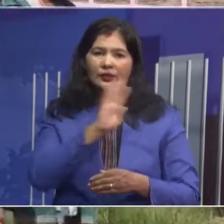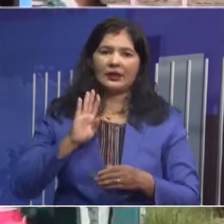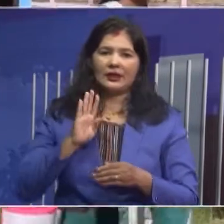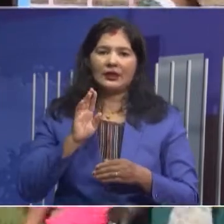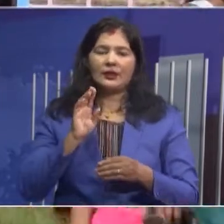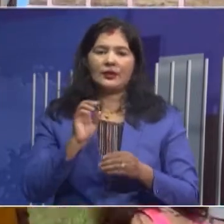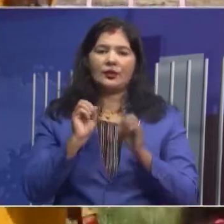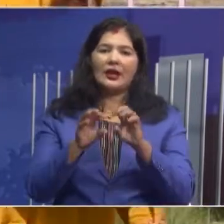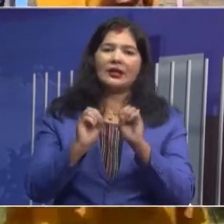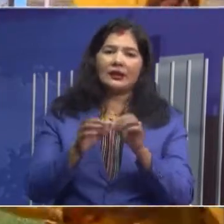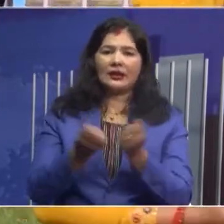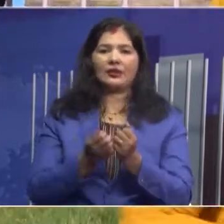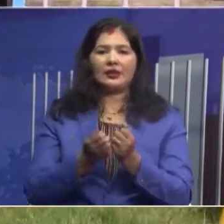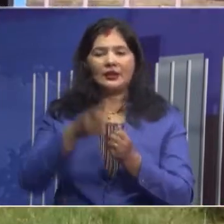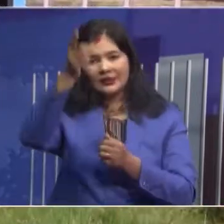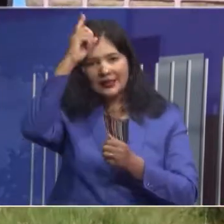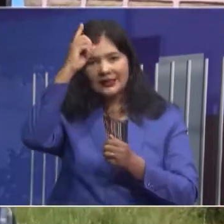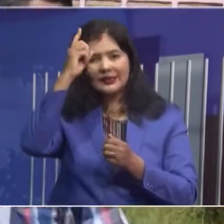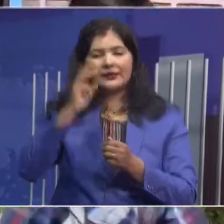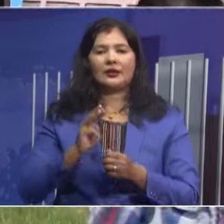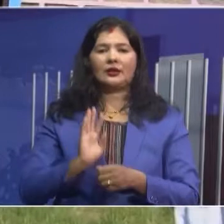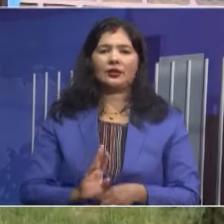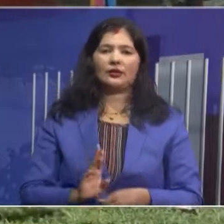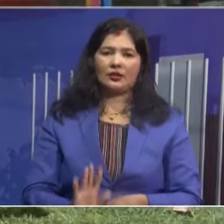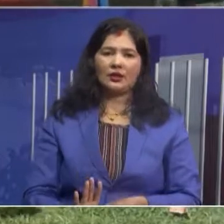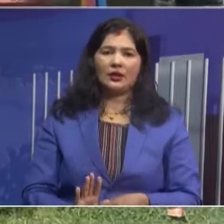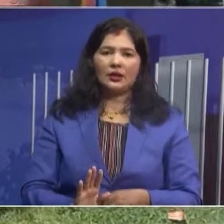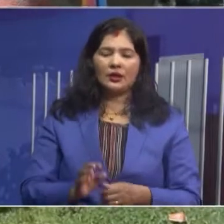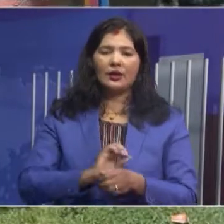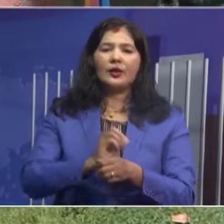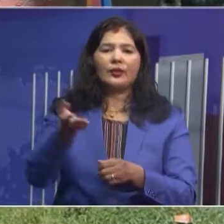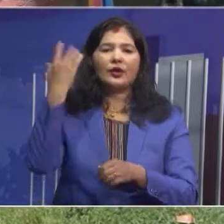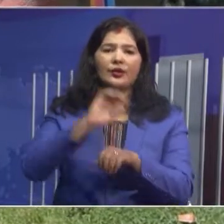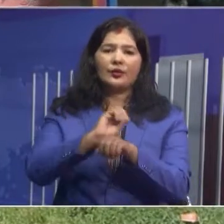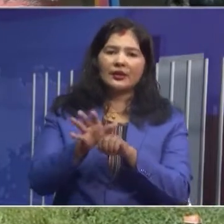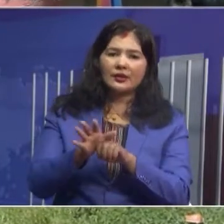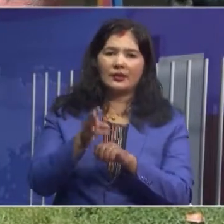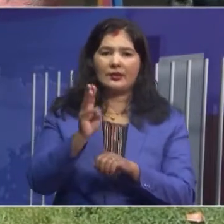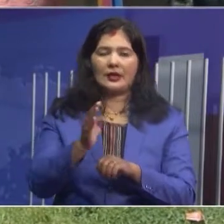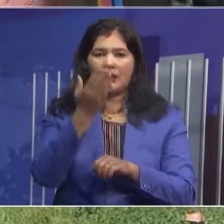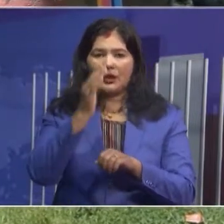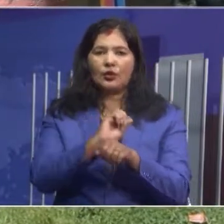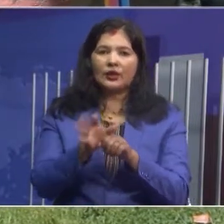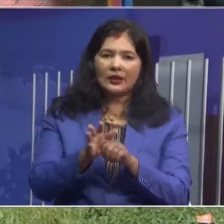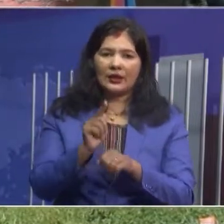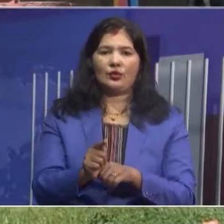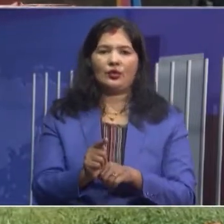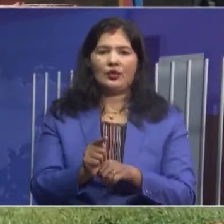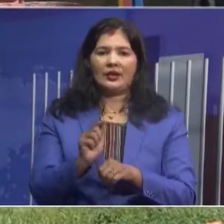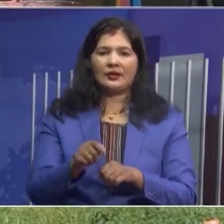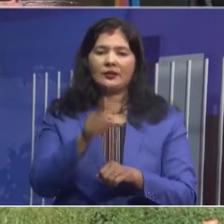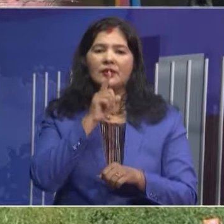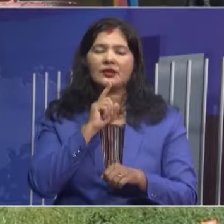गर्ने शास्त्रीय मान्यता रहेको छ। विगतका वर्षहरूमा कोरोनाका कारण सुनसान बनेका शक्तिपीठमा यस वर्ष